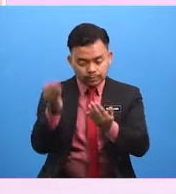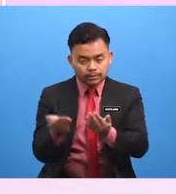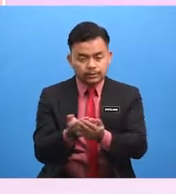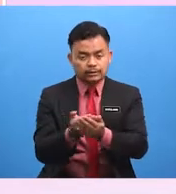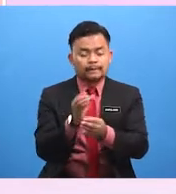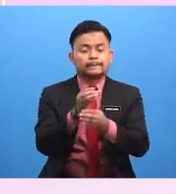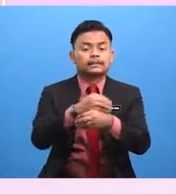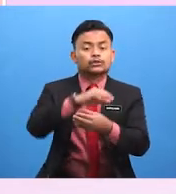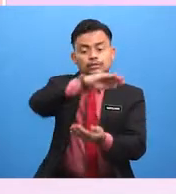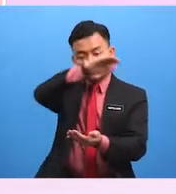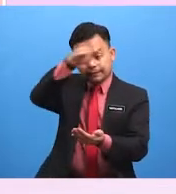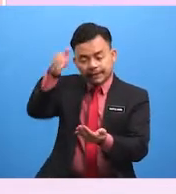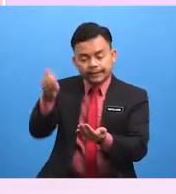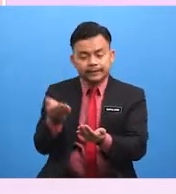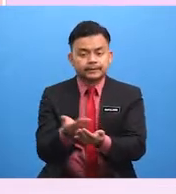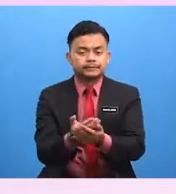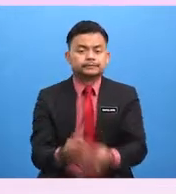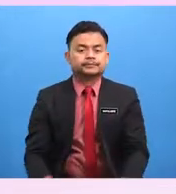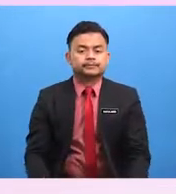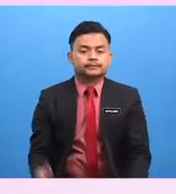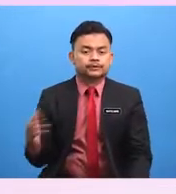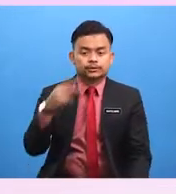Mari kita lihat situasi kedua.